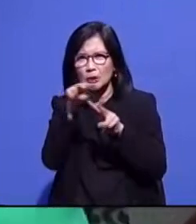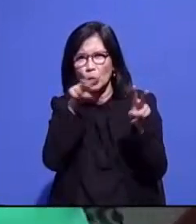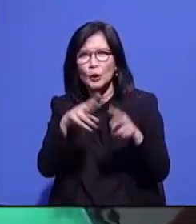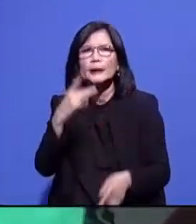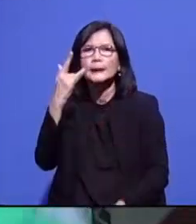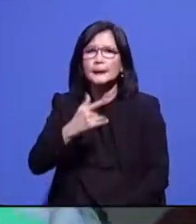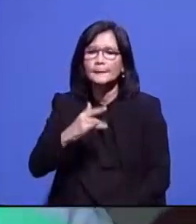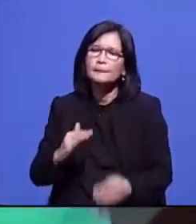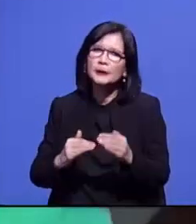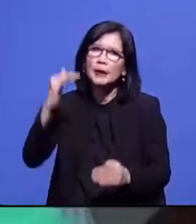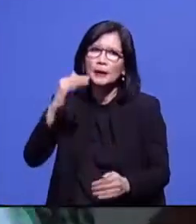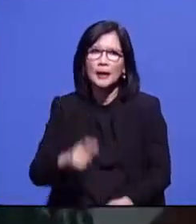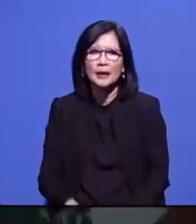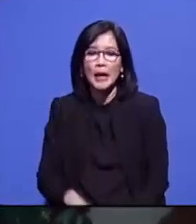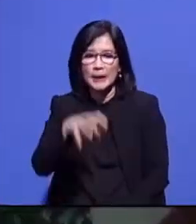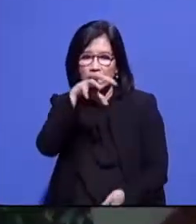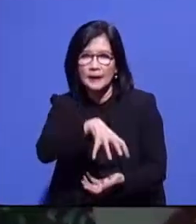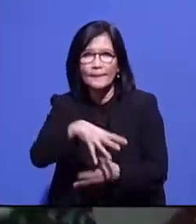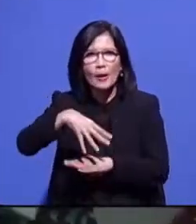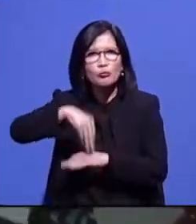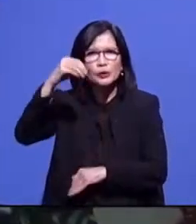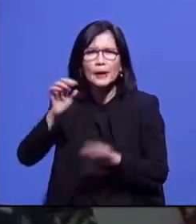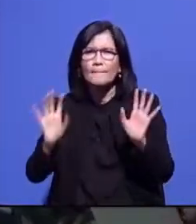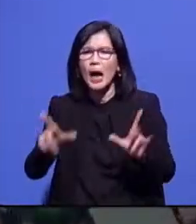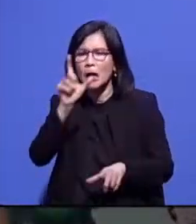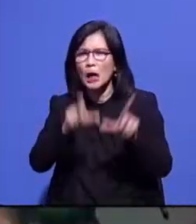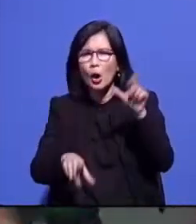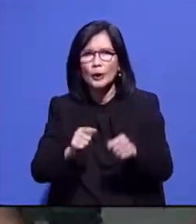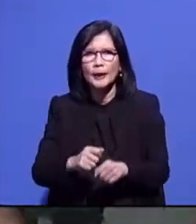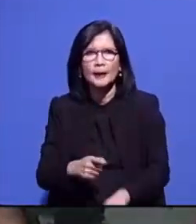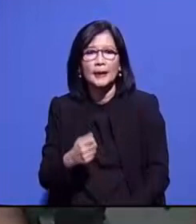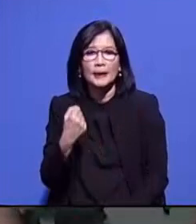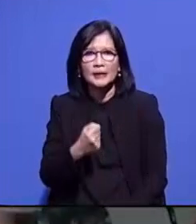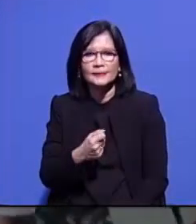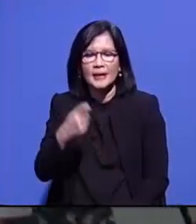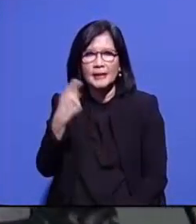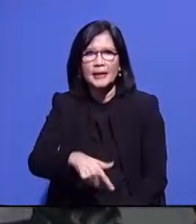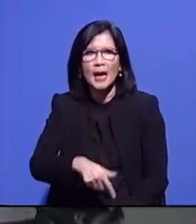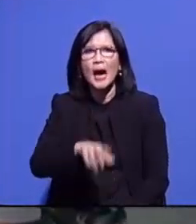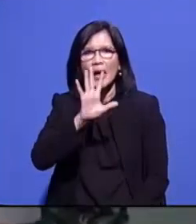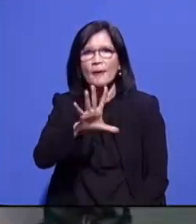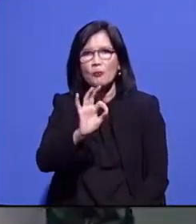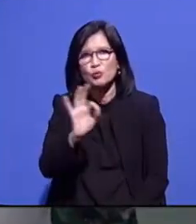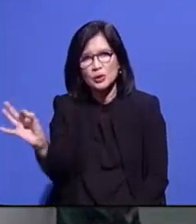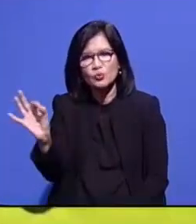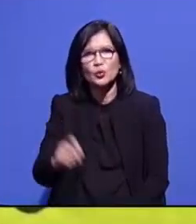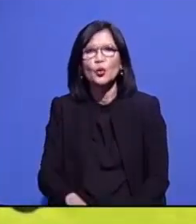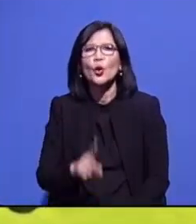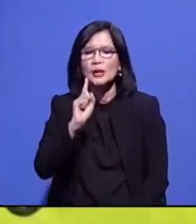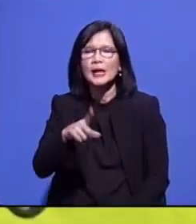akan ditingkatkan terutama di wilayah pusat keramaian warga dengan ancaman sanksi denda sebesar Rp50.000